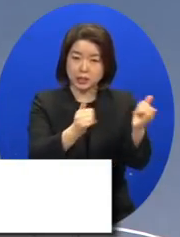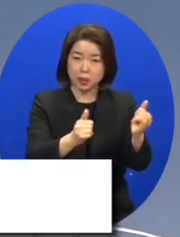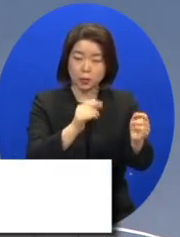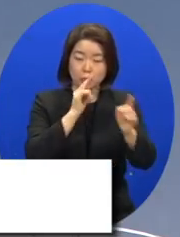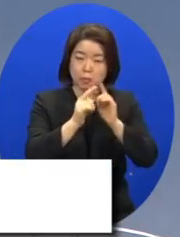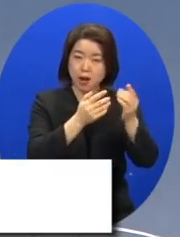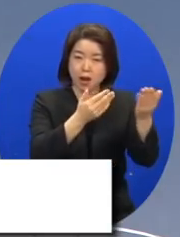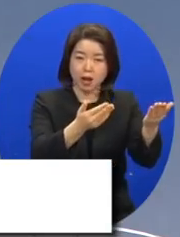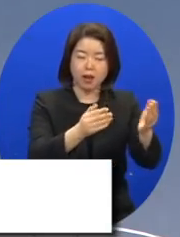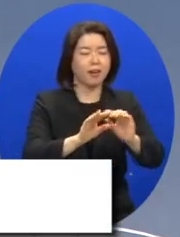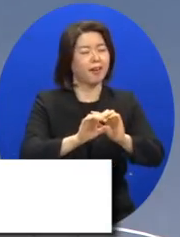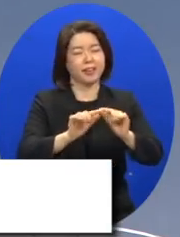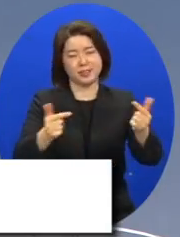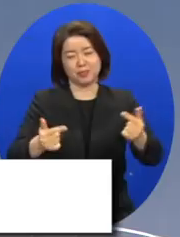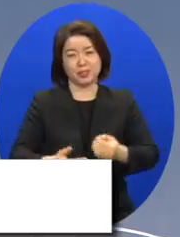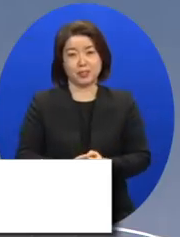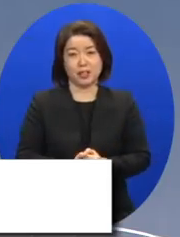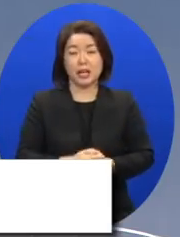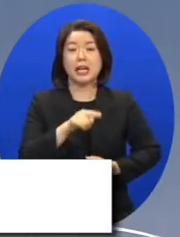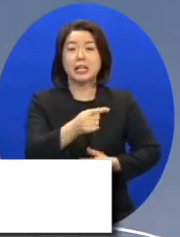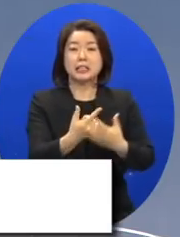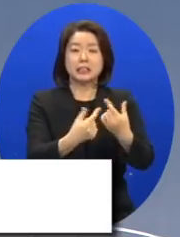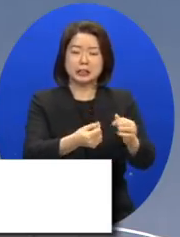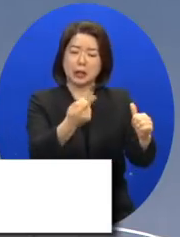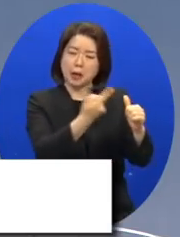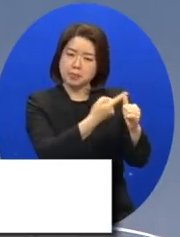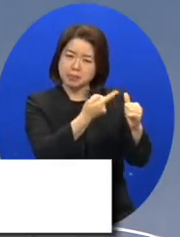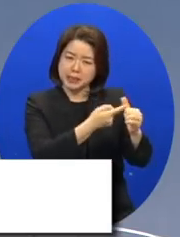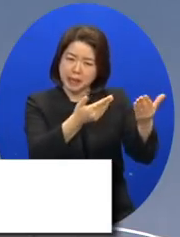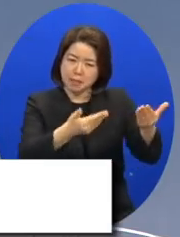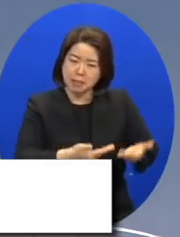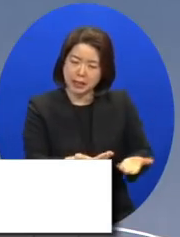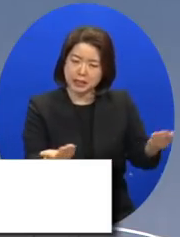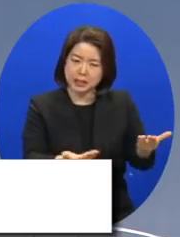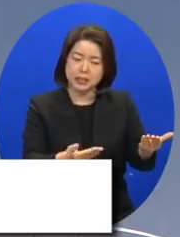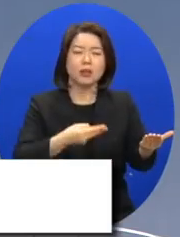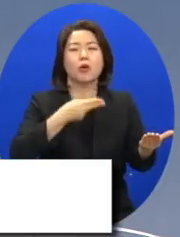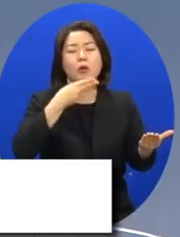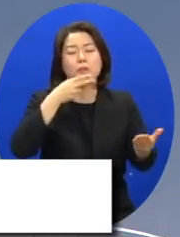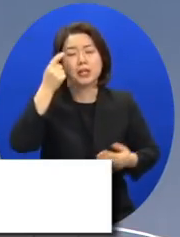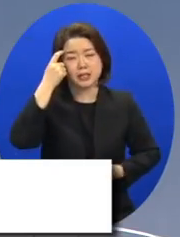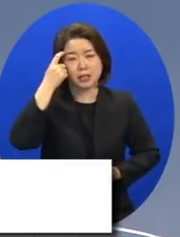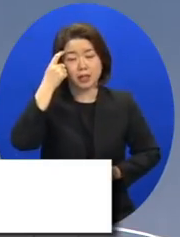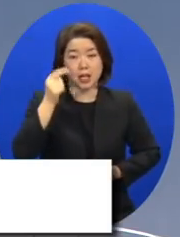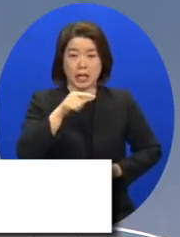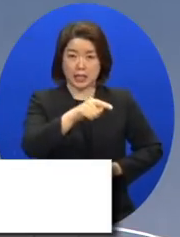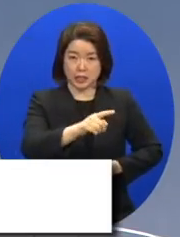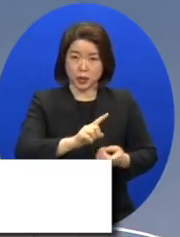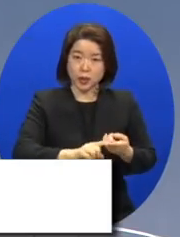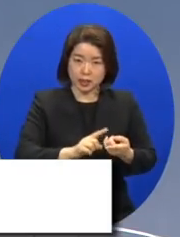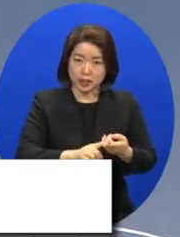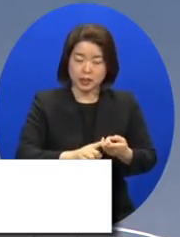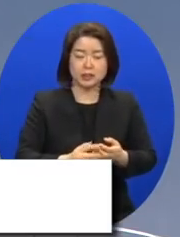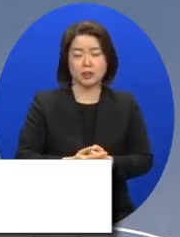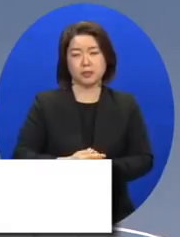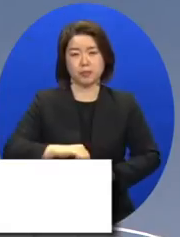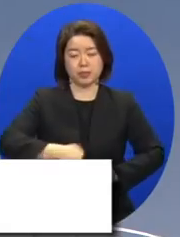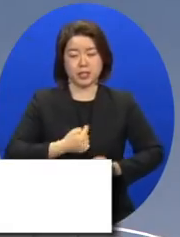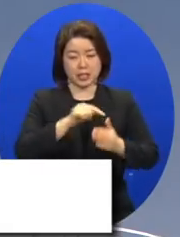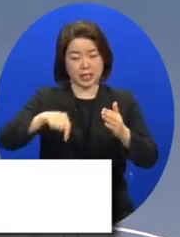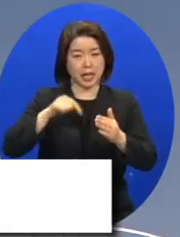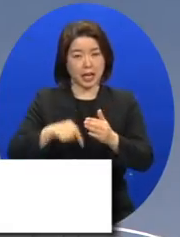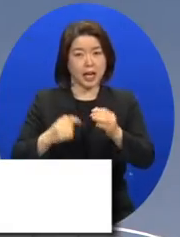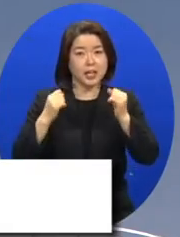것은 아니었습니다 그런 비난을 받을 일은 하지 않았던 겁니다 그리고 그것을 자기 안에